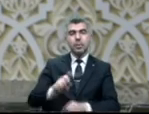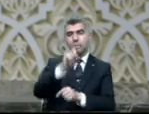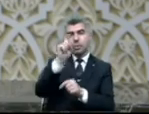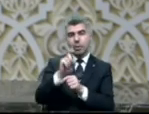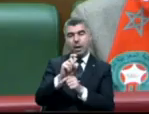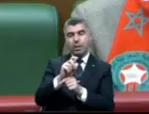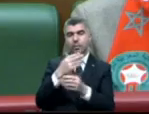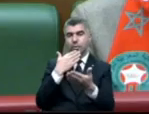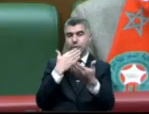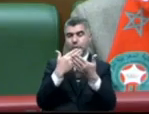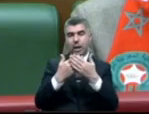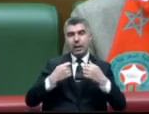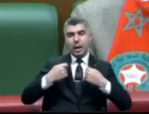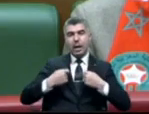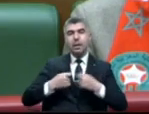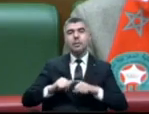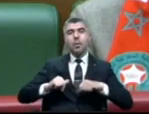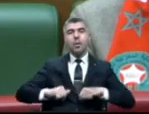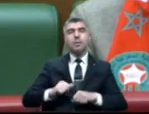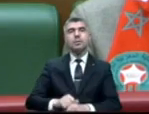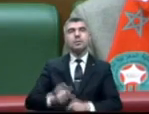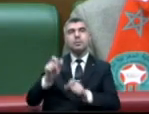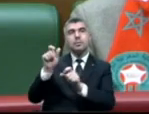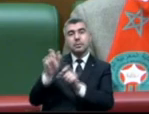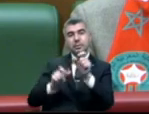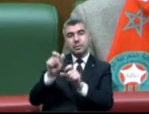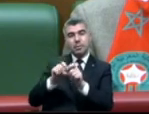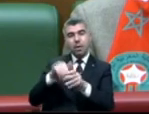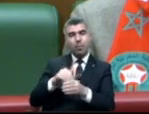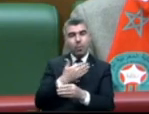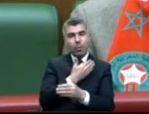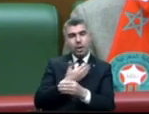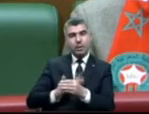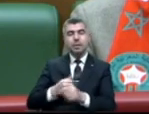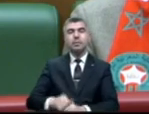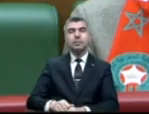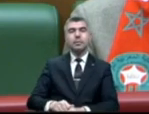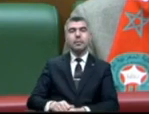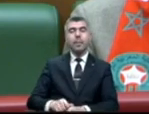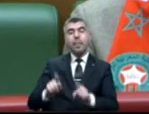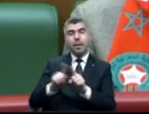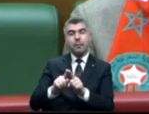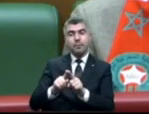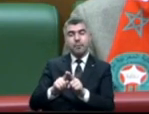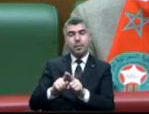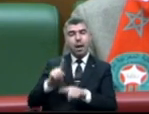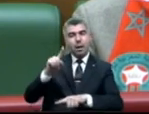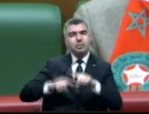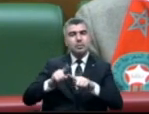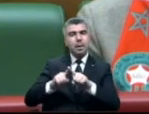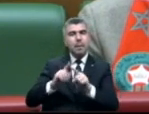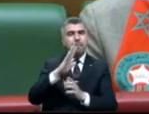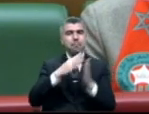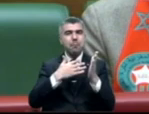تفضلوا. شكرا السيد الرئيس، السيد الوزيرة، السيد الوزير، إخواني المستشارين، أخواتي المستشارات. في ظل عدم قدرة البرامج